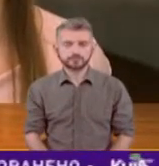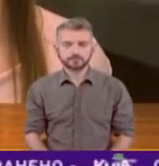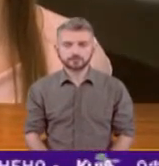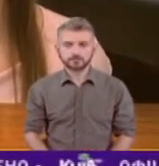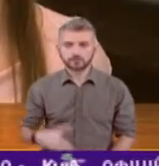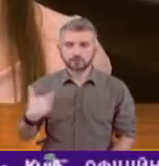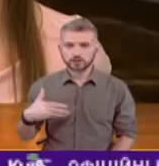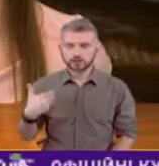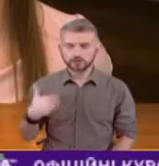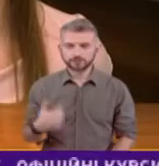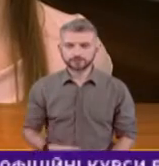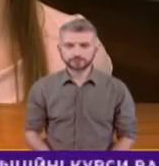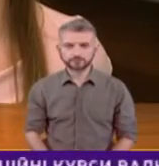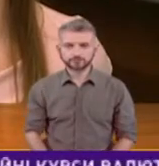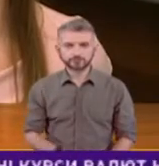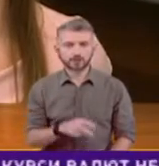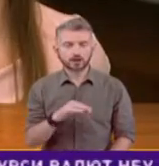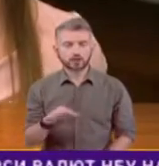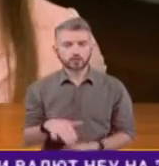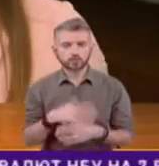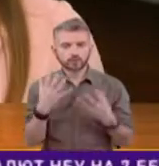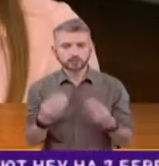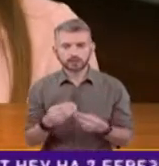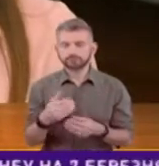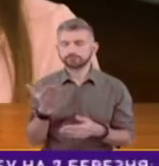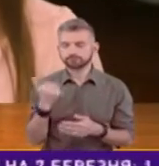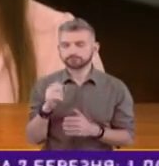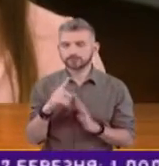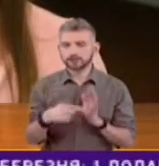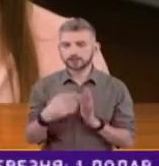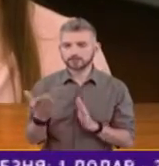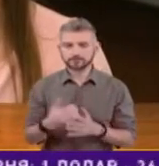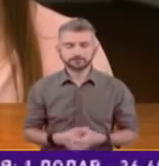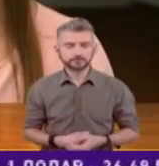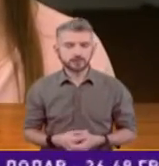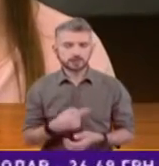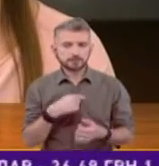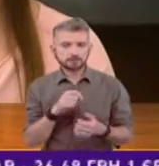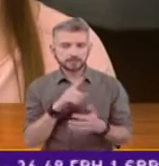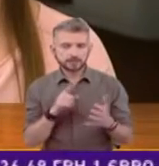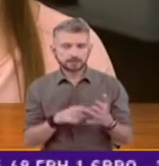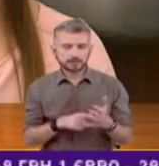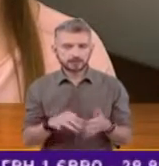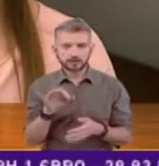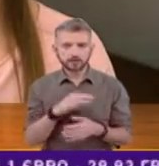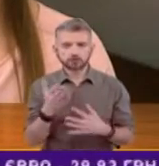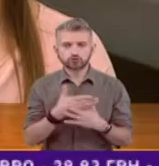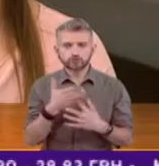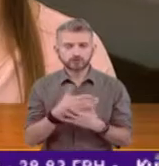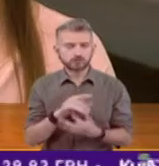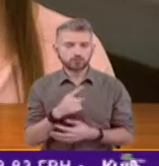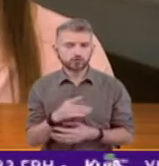день. Добрий день. Алло, добрий день. Ставте питання, ви в ефірі. Раді чути вас. У мене питання насчет сусідів.